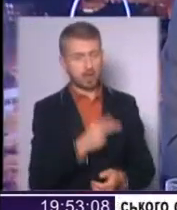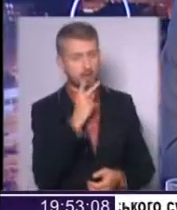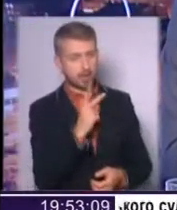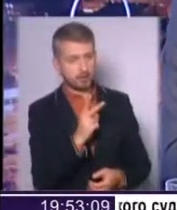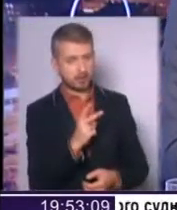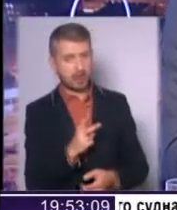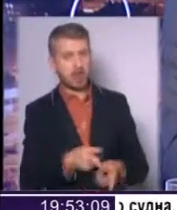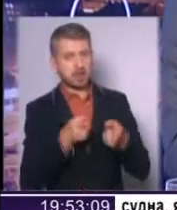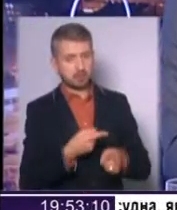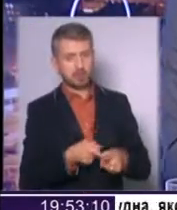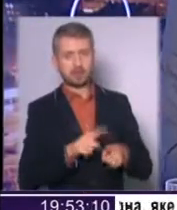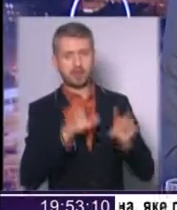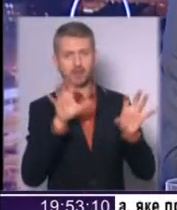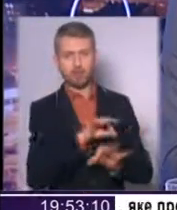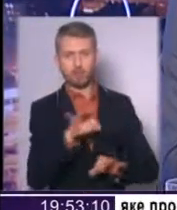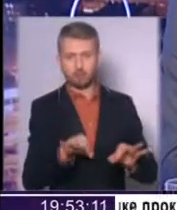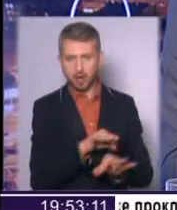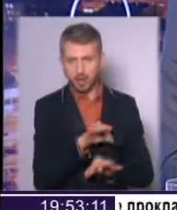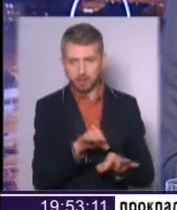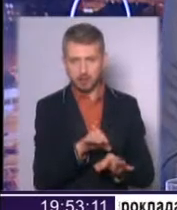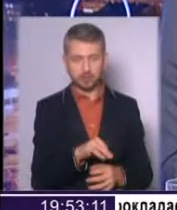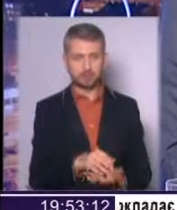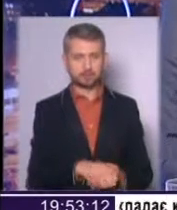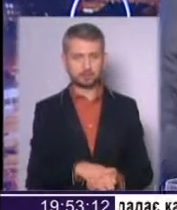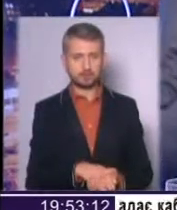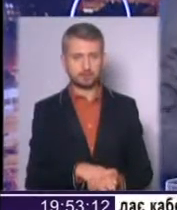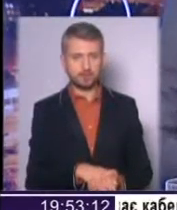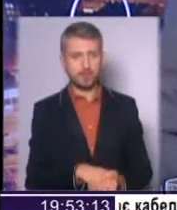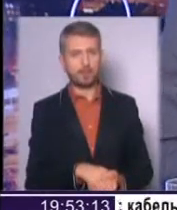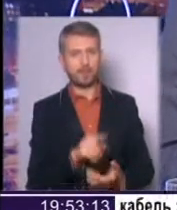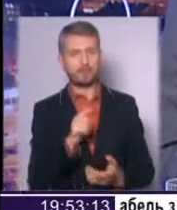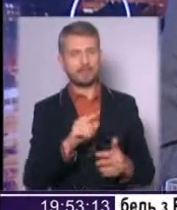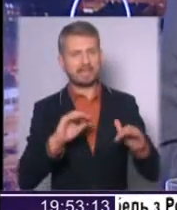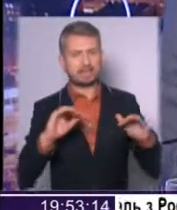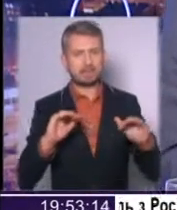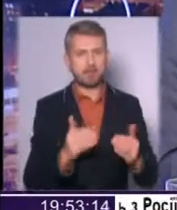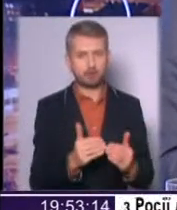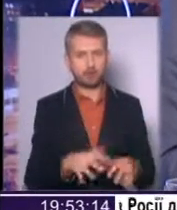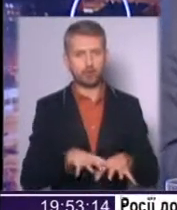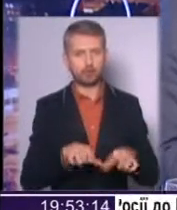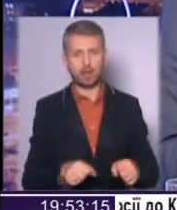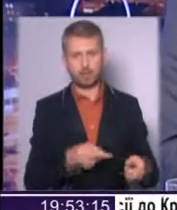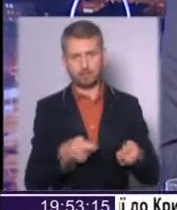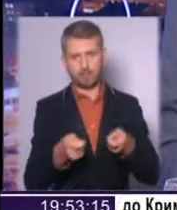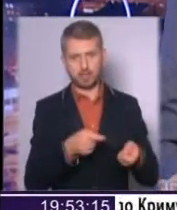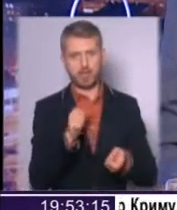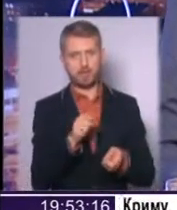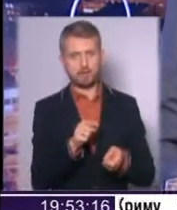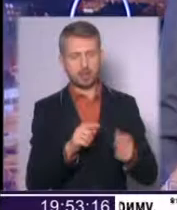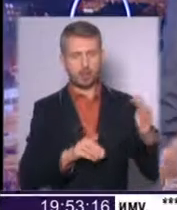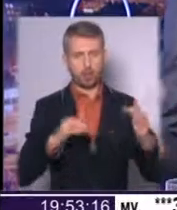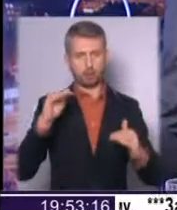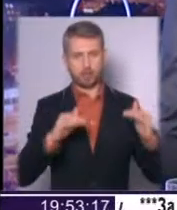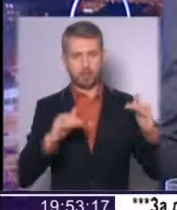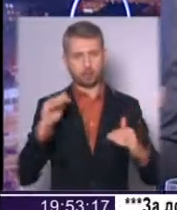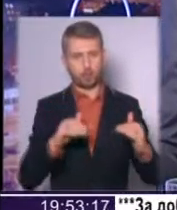5%. Дивіться, а з такою ж метою був ухвалений і новий закон про місцеві вибори. Так. І він зіграв на руку Свободі. Свобода має в Київраді,